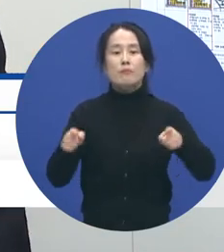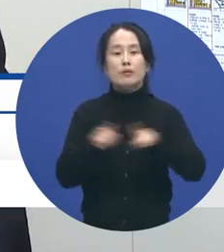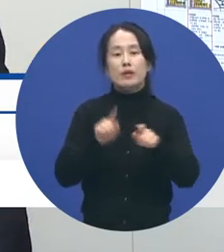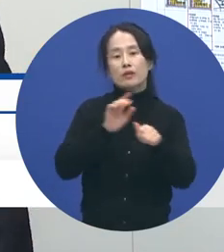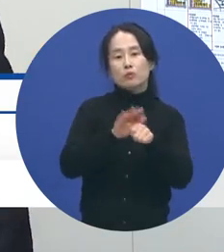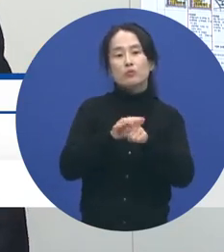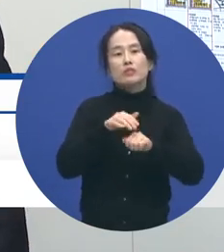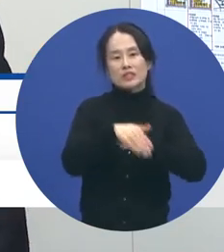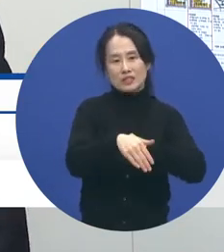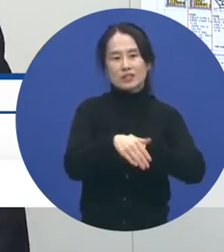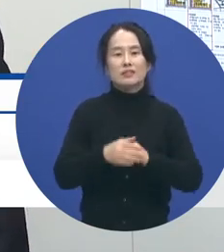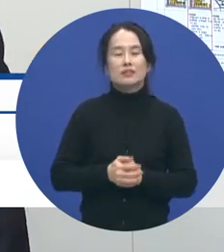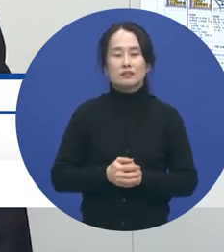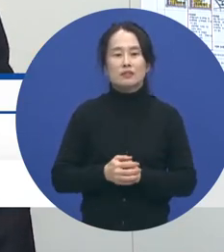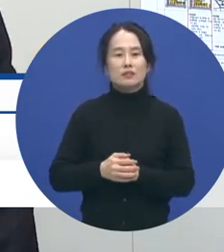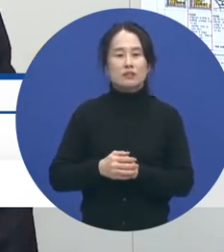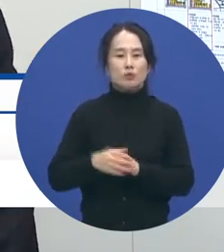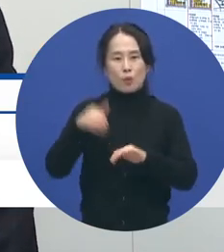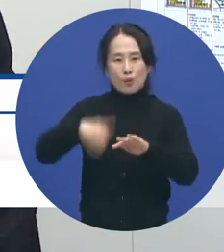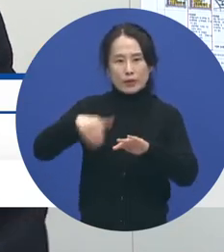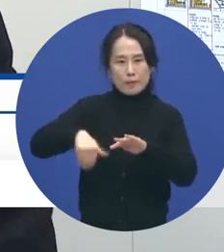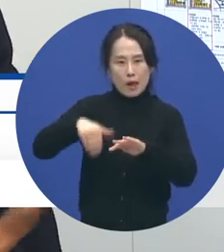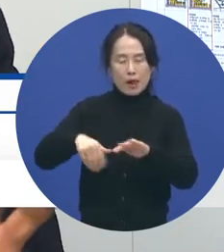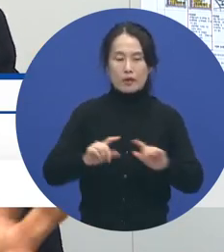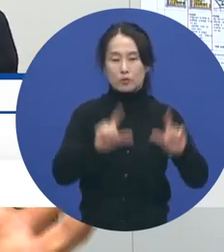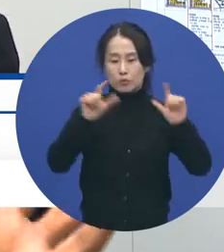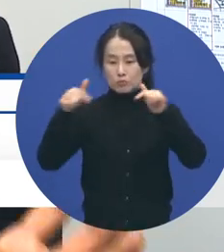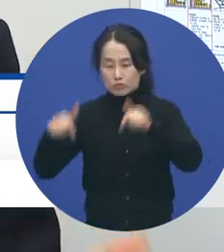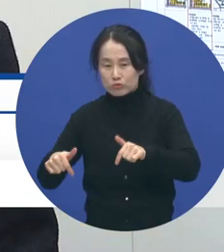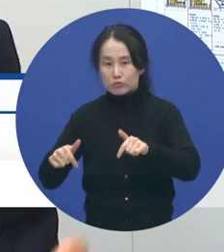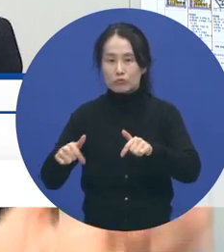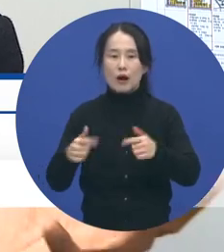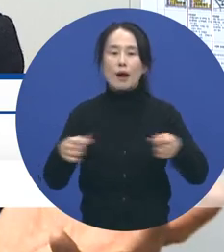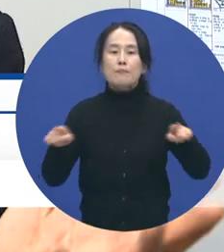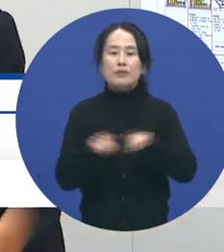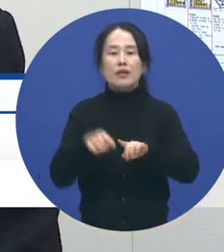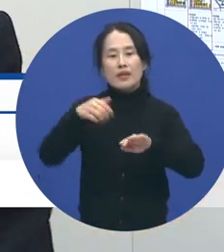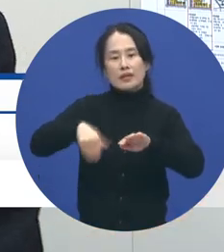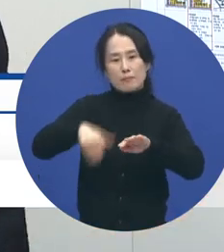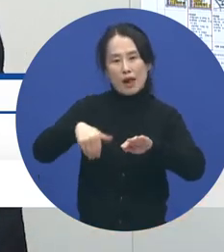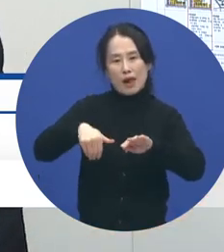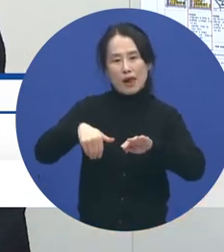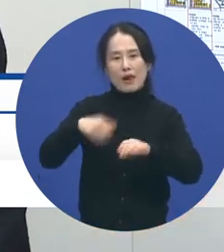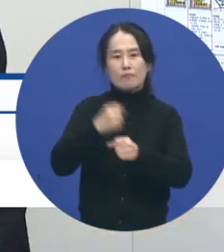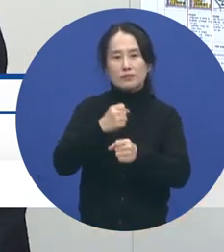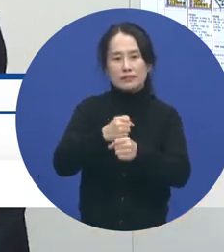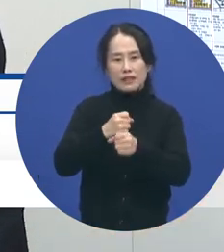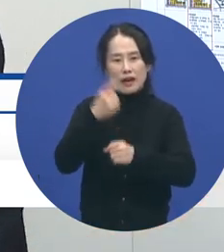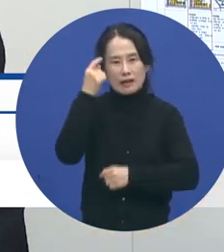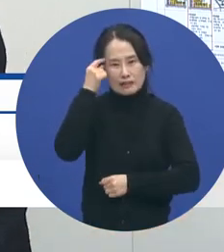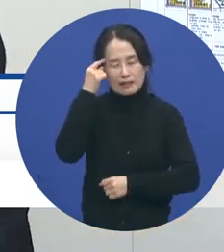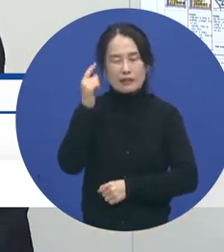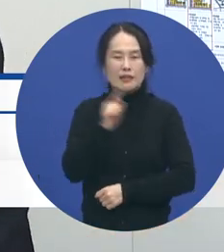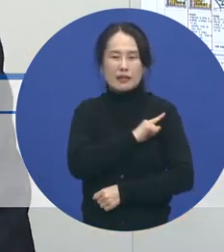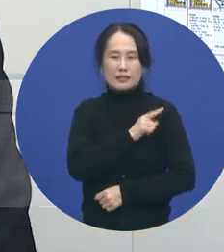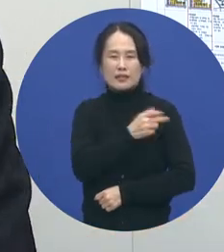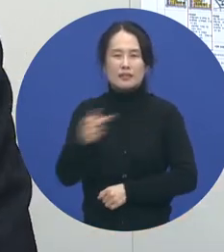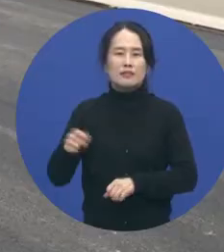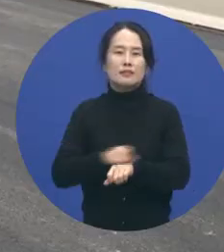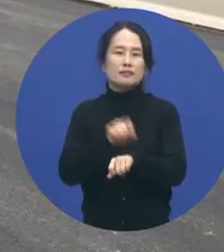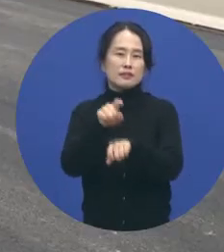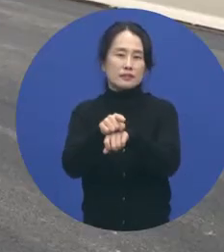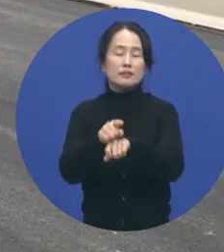방식으로 그 동부지역과 서부지역의 개발을 이끌어가자라는 구상이 이 계획의 가장 큰